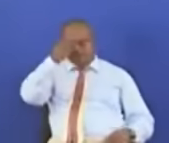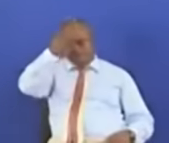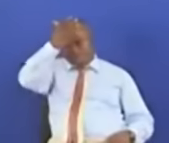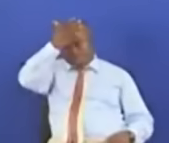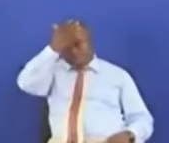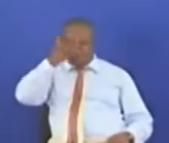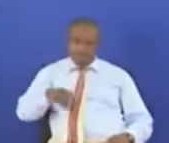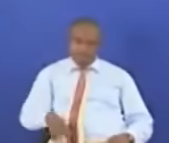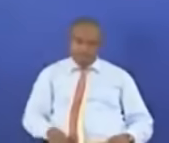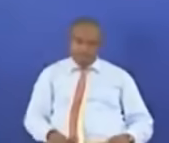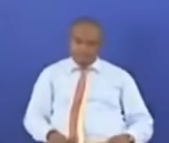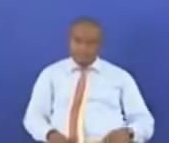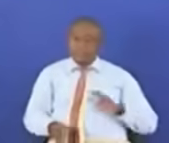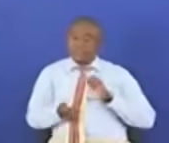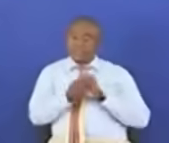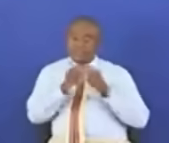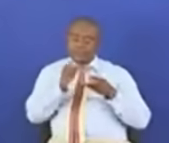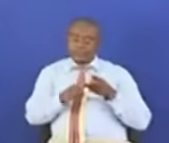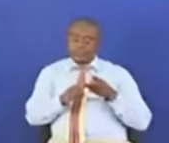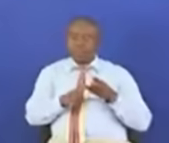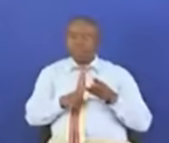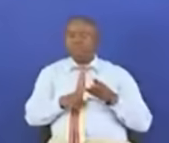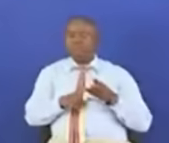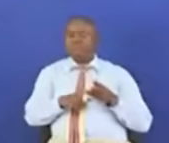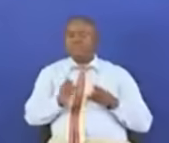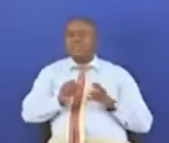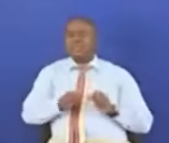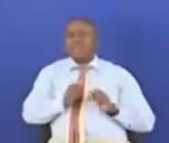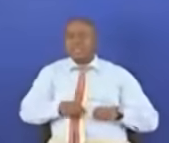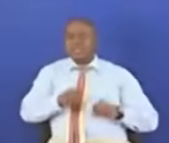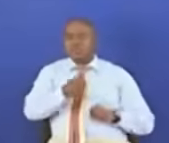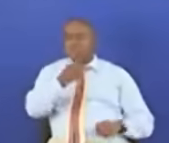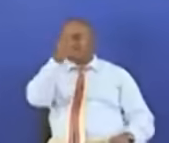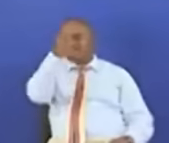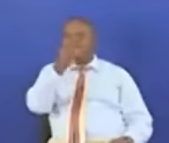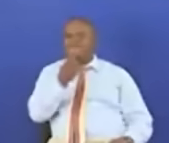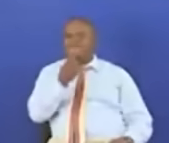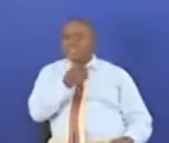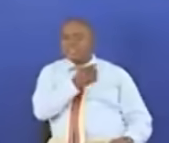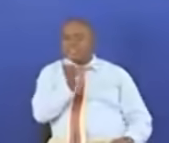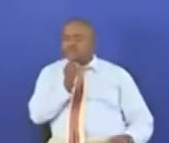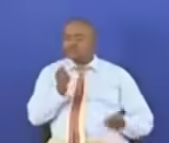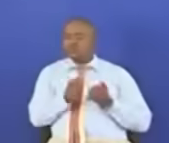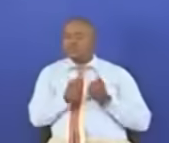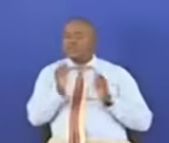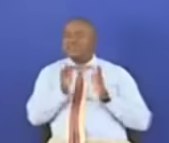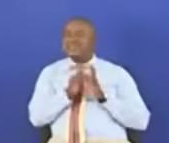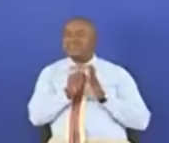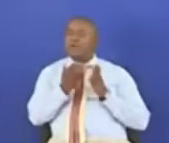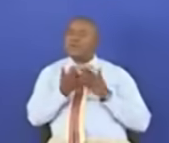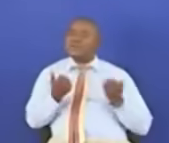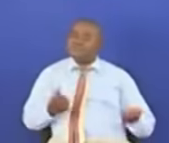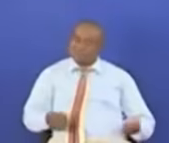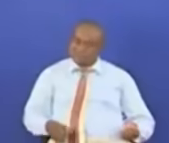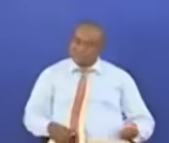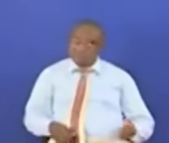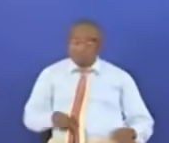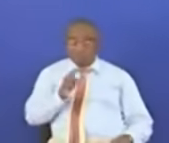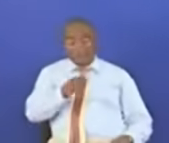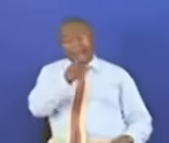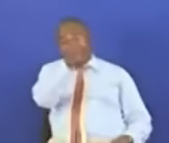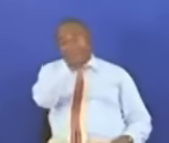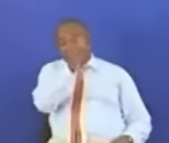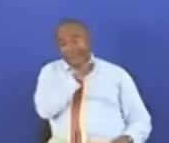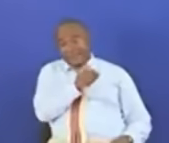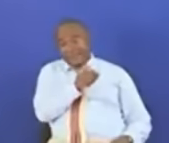tatu, ni lazima tujiulize, tunatunga sheria hizi za uchaguzi kwa taifa la aina gani? Taifa la Tanzania